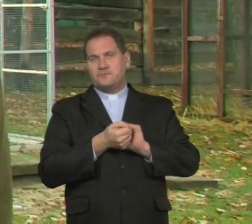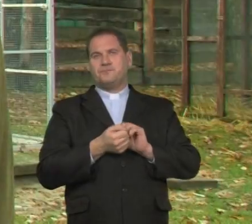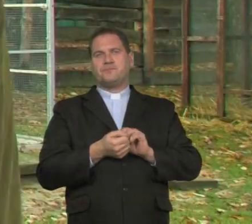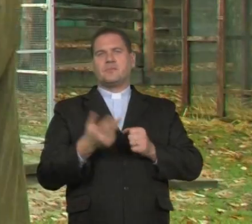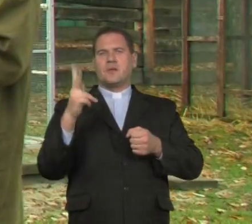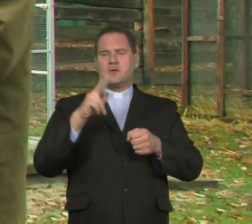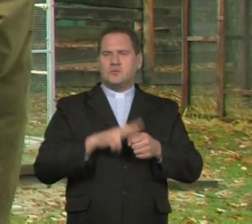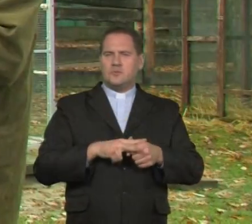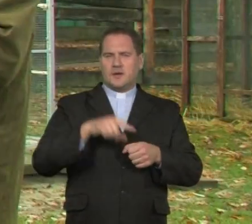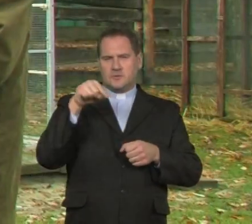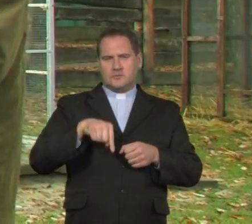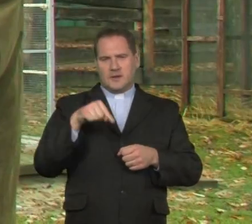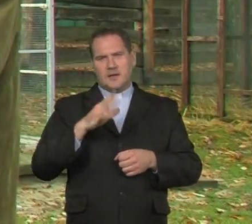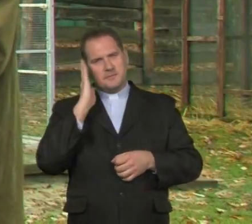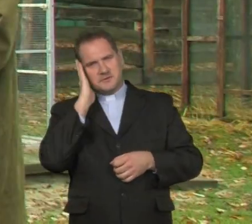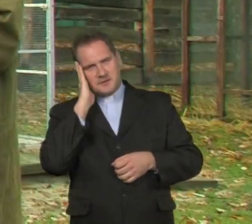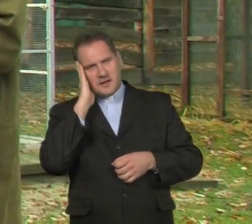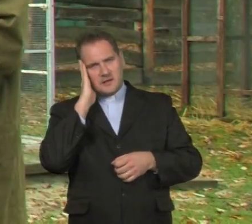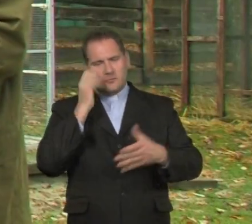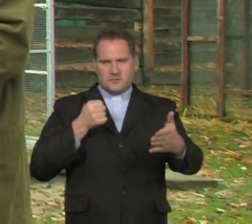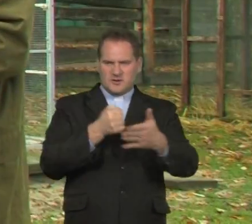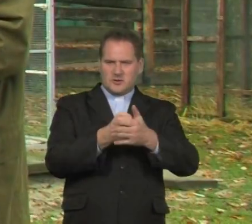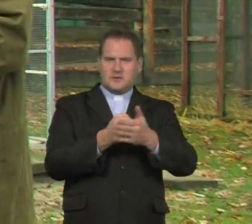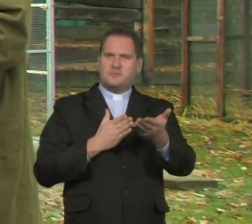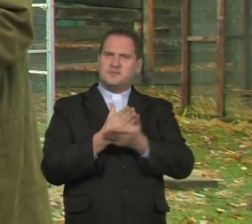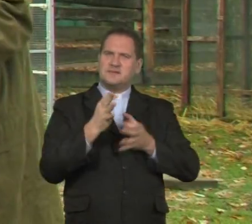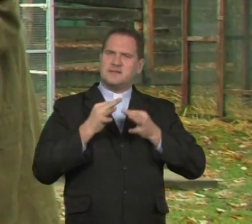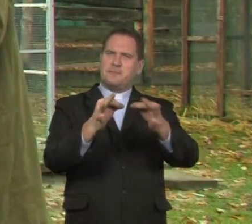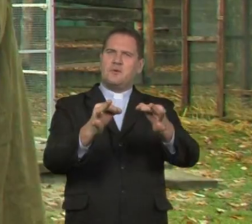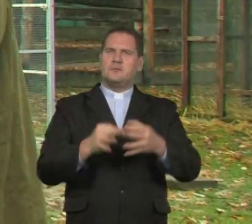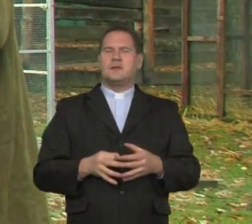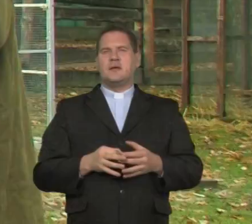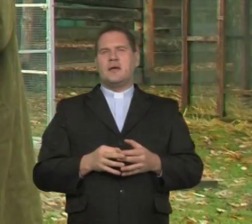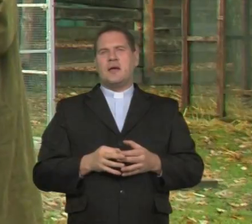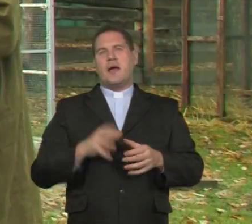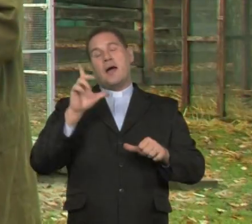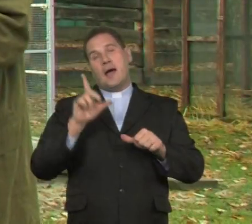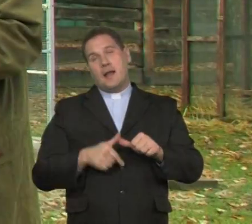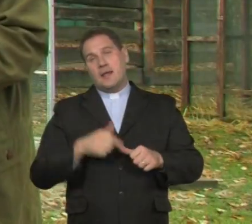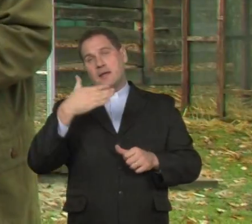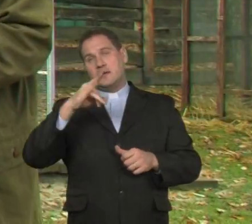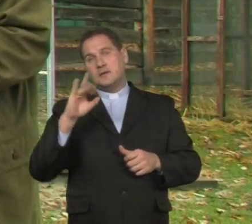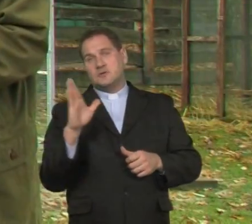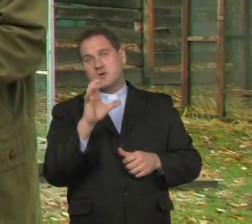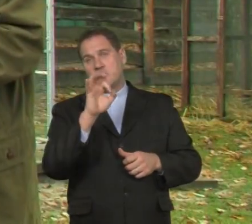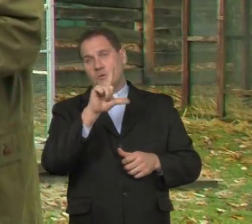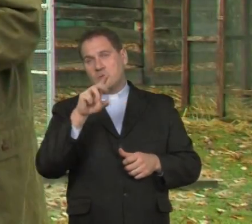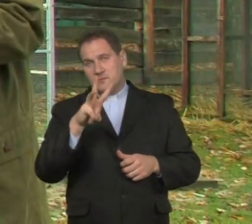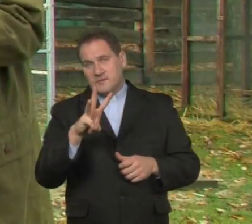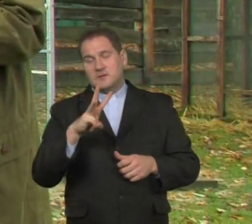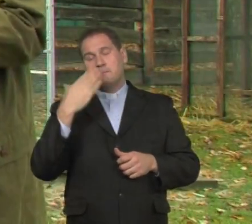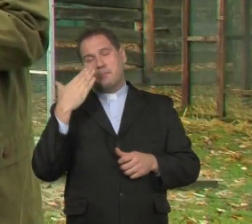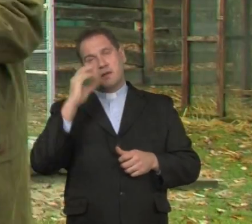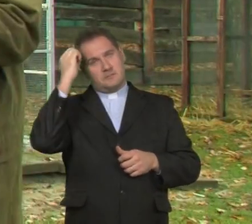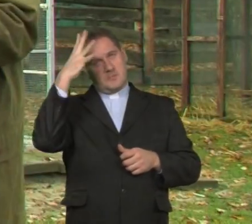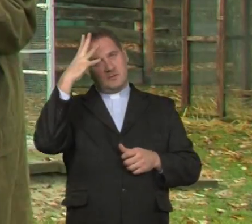Tutaj te dwa myszołowy, które znajdują się w klatce, są to myszołowy, które przyszły do osady potrącone przez samochody.